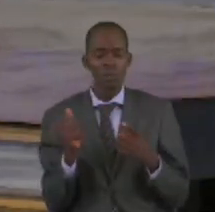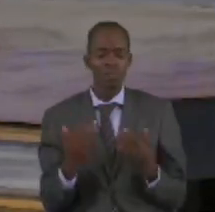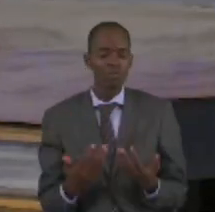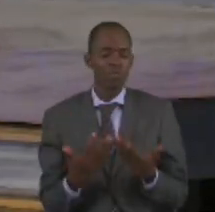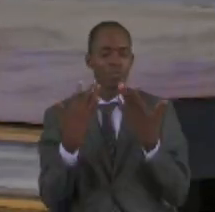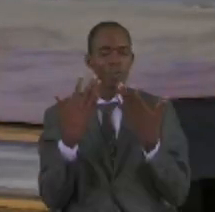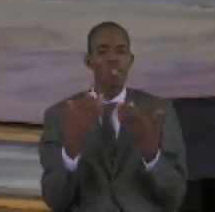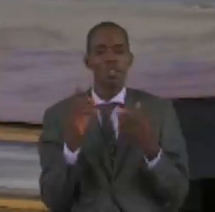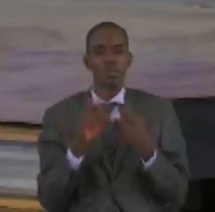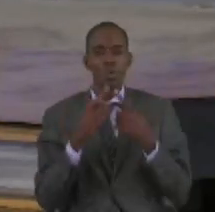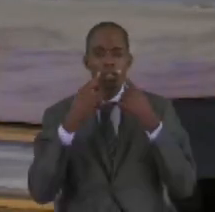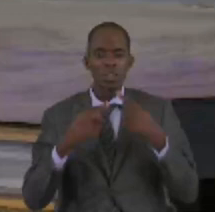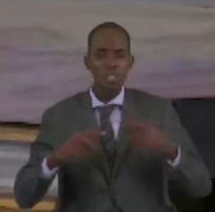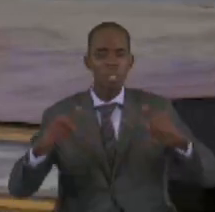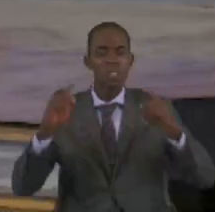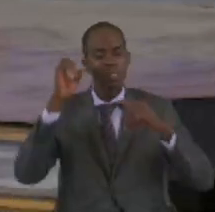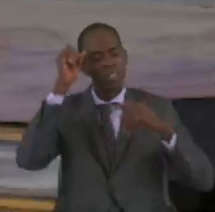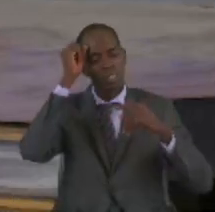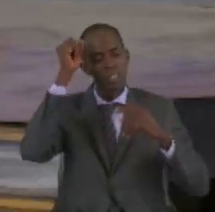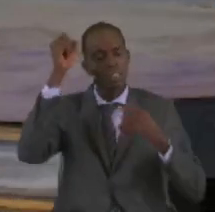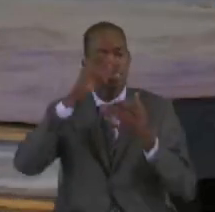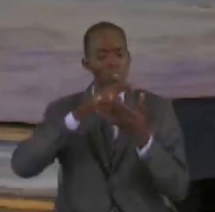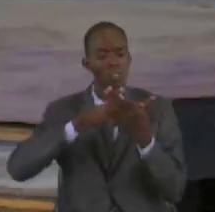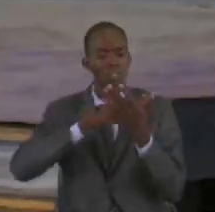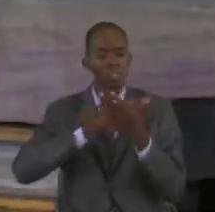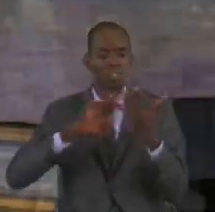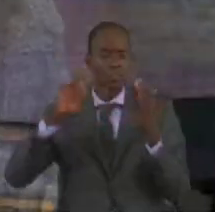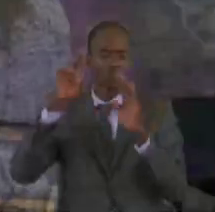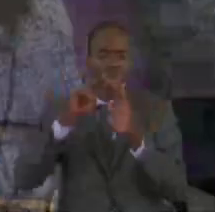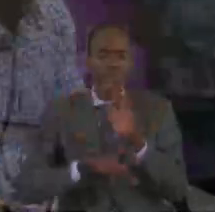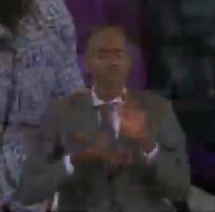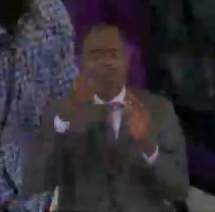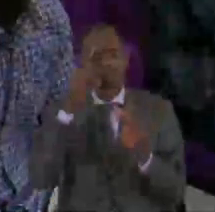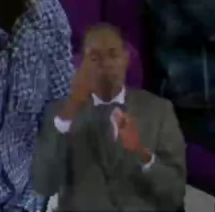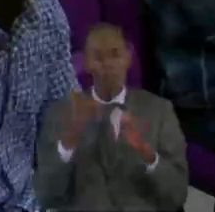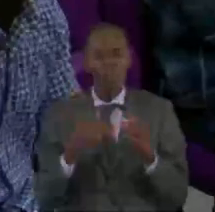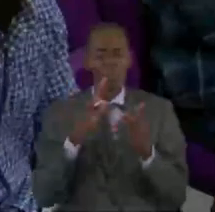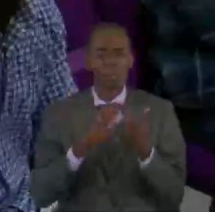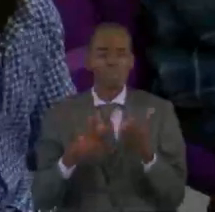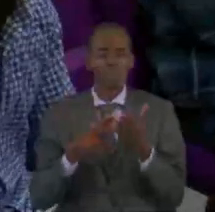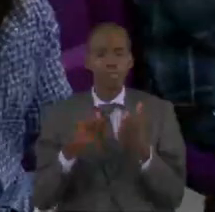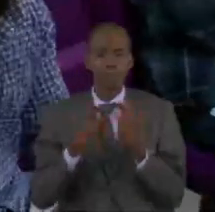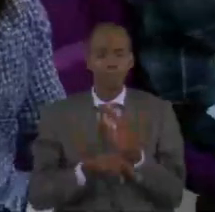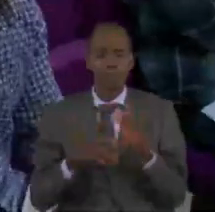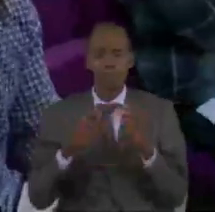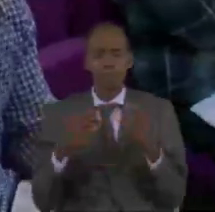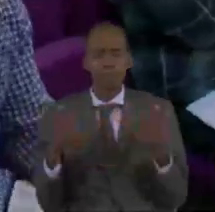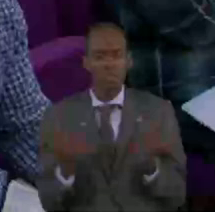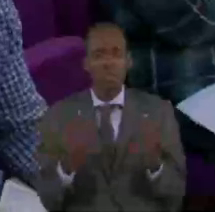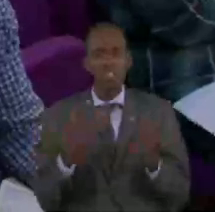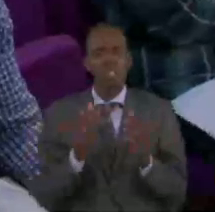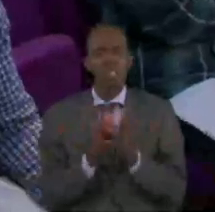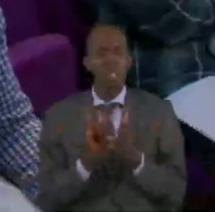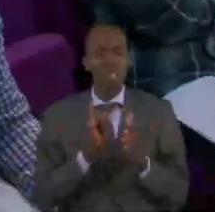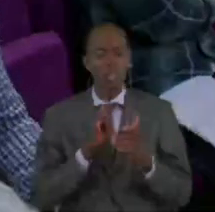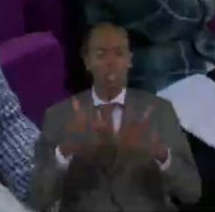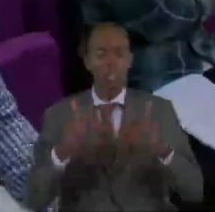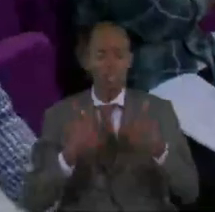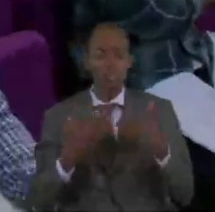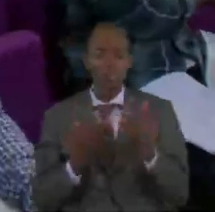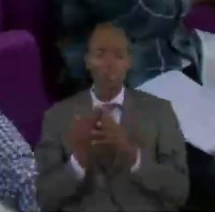c'est lui que Dieu a destiné par son sang à être pour ceux qui croiraient victime propitiatoire afin de montrer sa